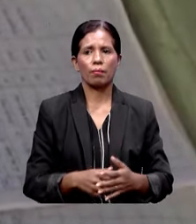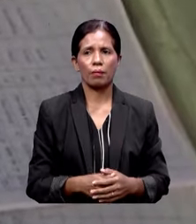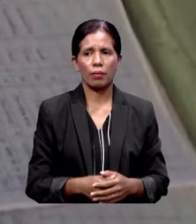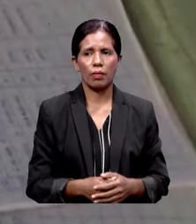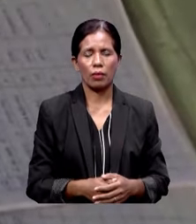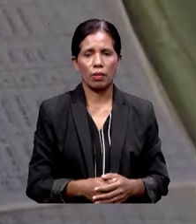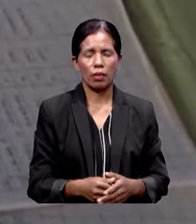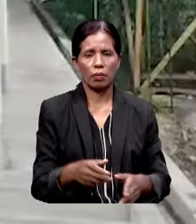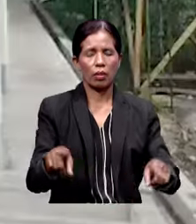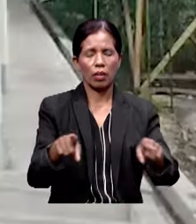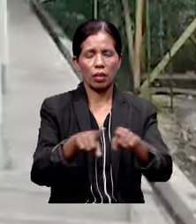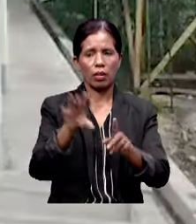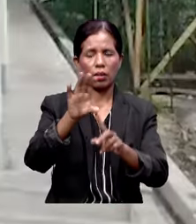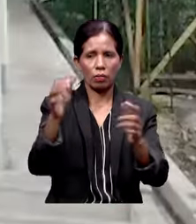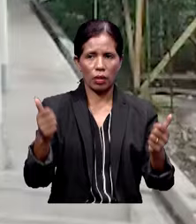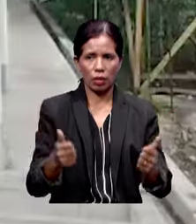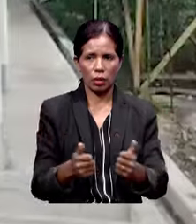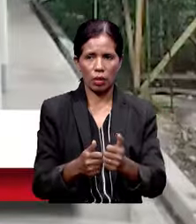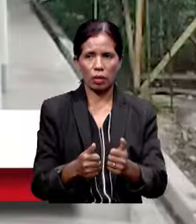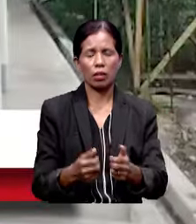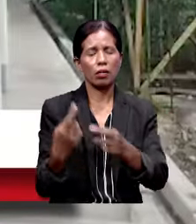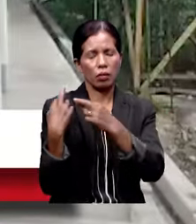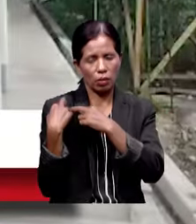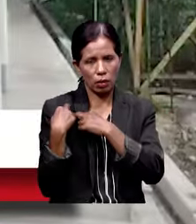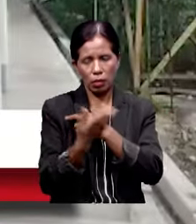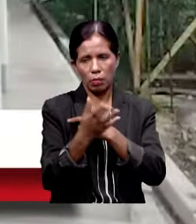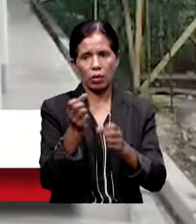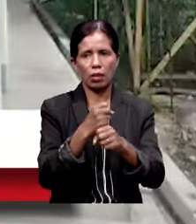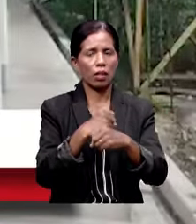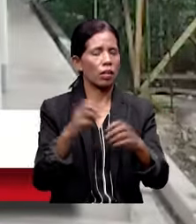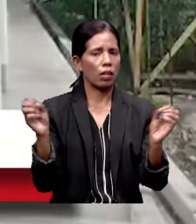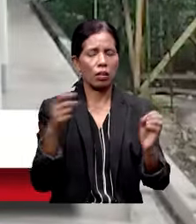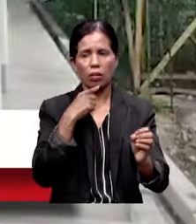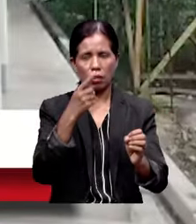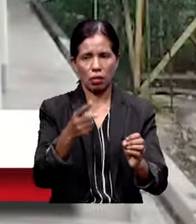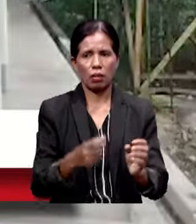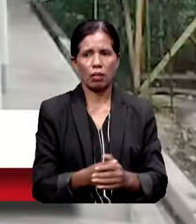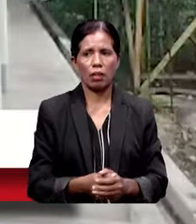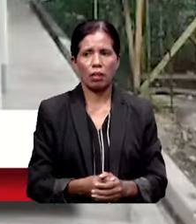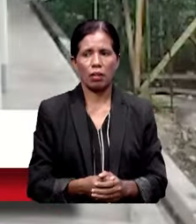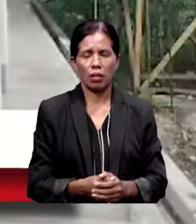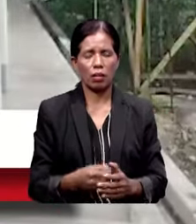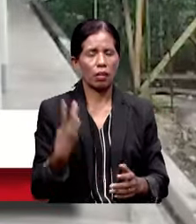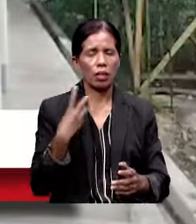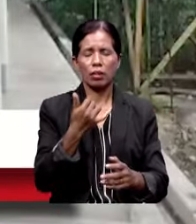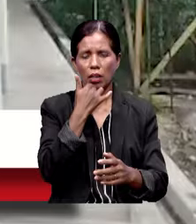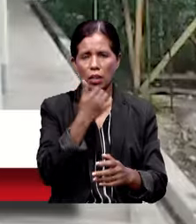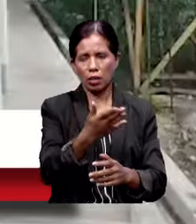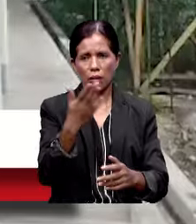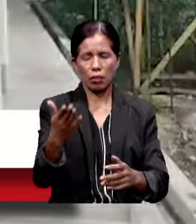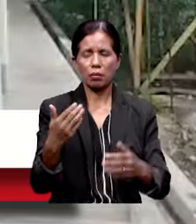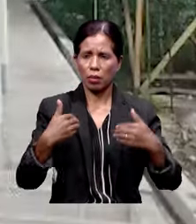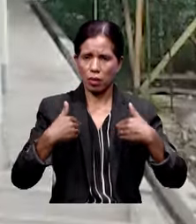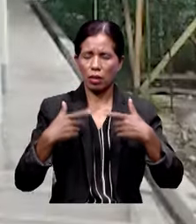dulu saya felde, responsabilitas aktus nih memang kita buat seralu. Kamu lihat lagi orientasi yang serum. Ah, ini aktus nih, itu buat mak